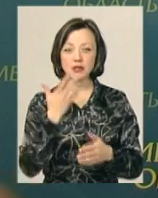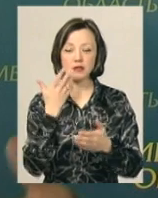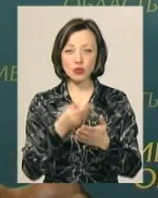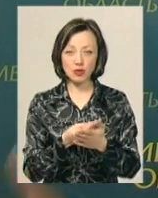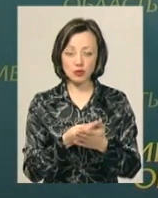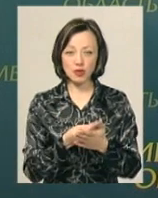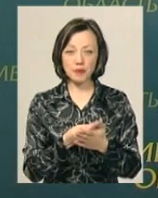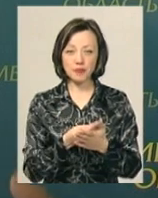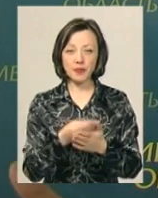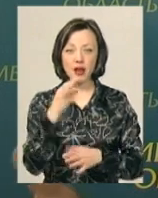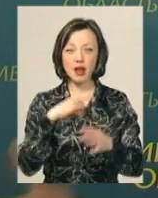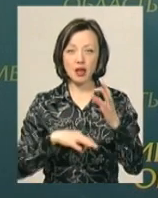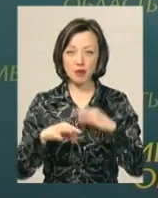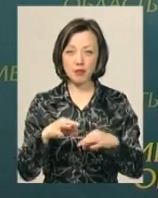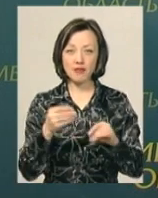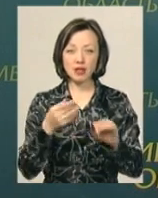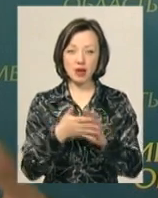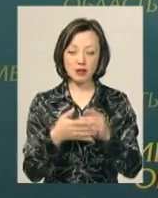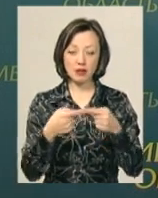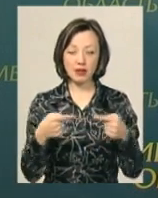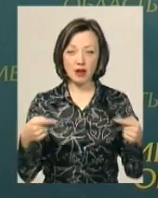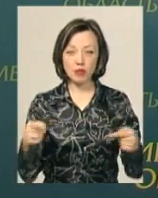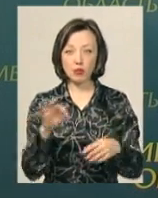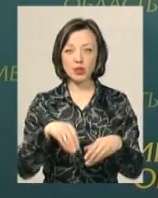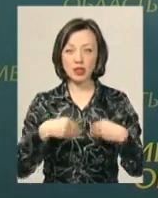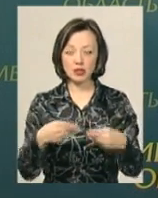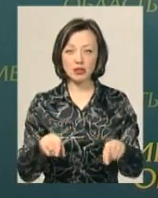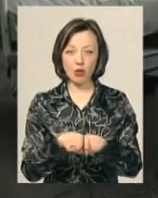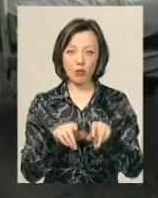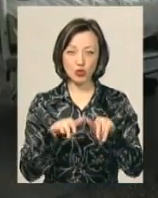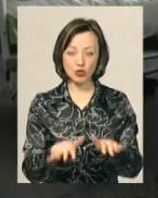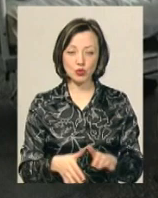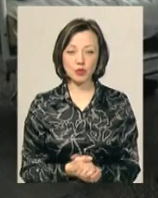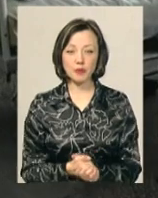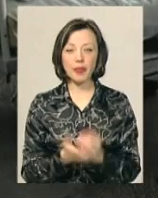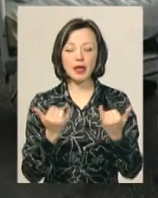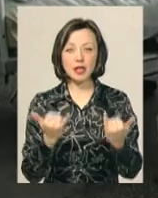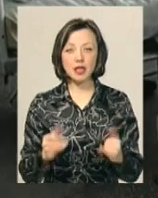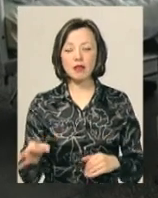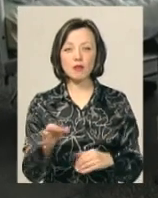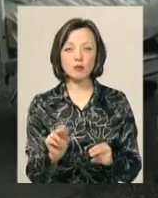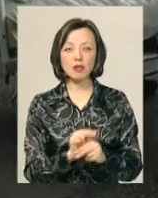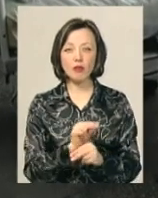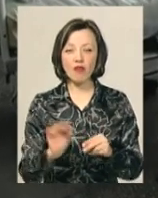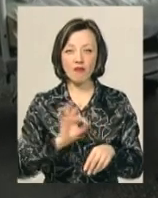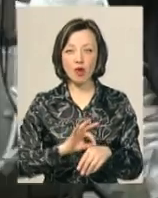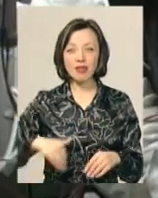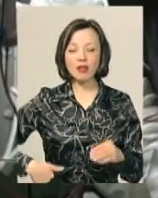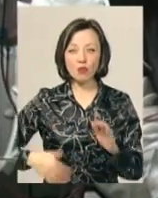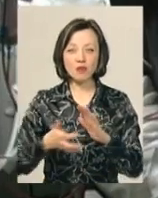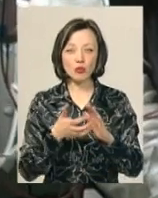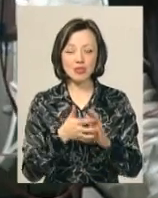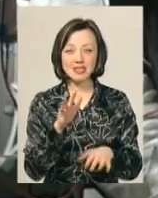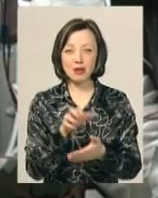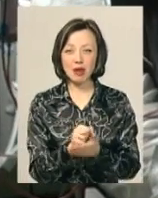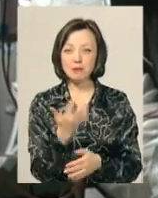своїми ліками, витратними матеріалами при наданні такої процедури. Нині в області лікуванням хворих на ниркову недостатність